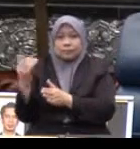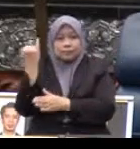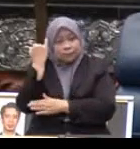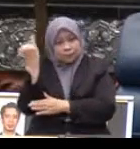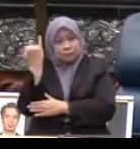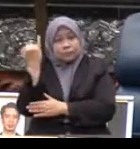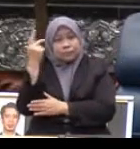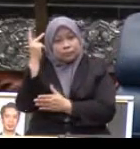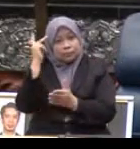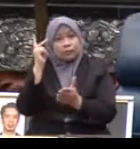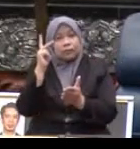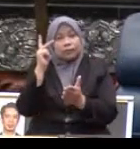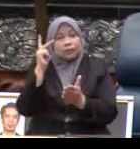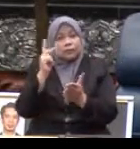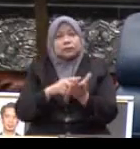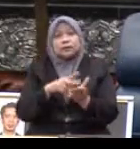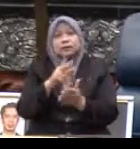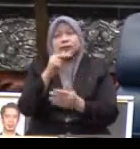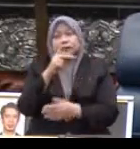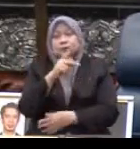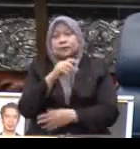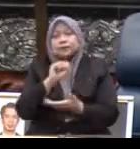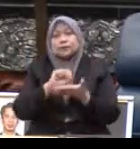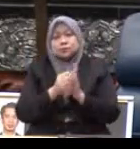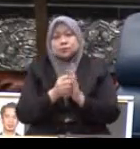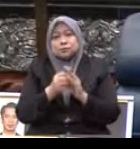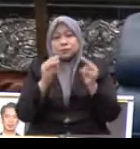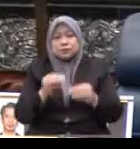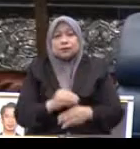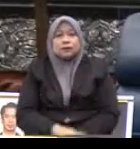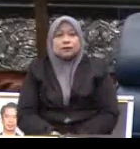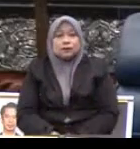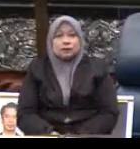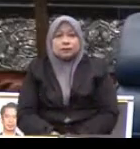oleh Kementerian sumber manusia oke